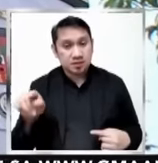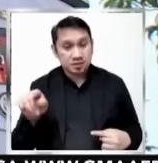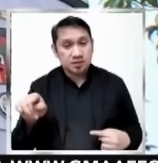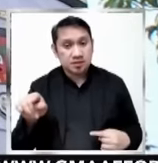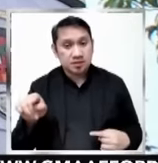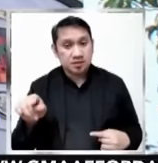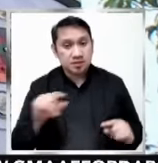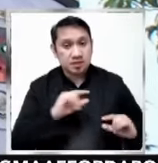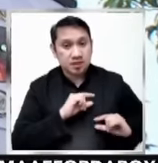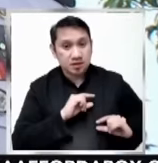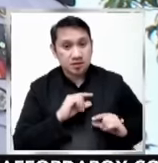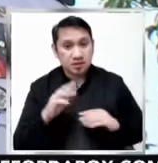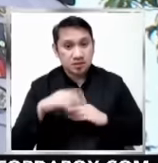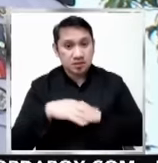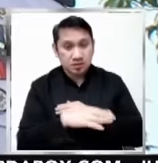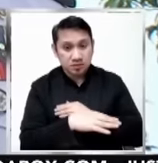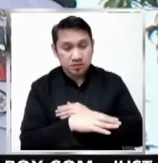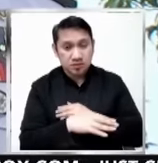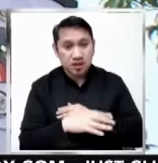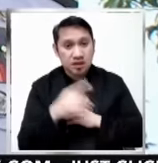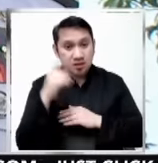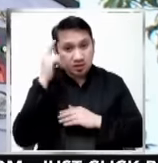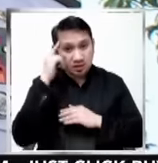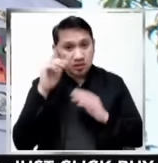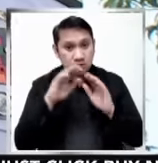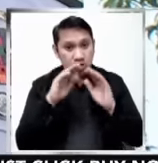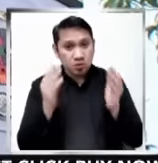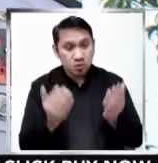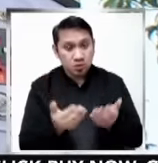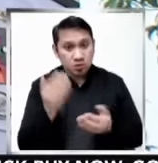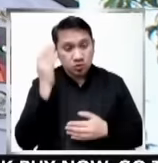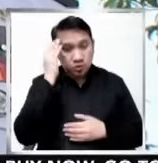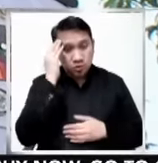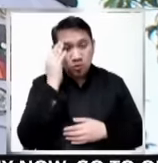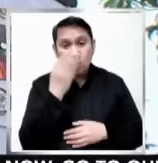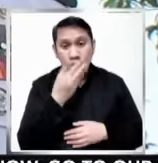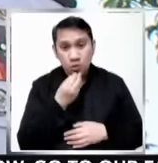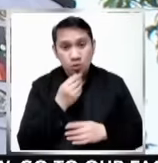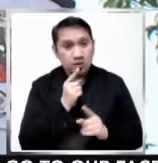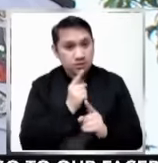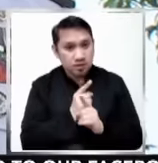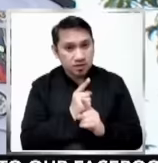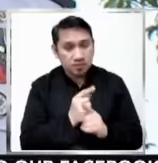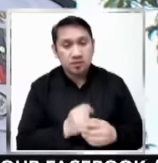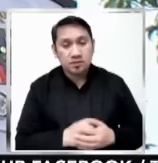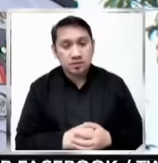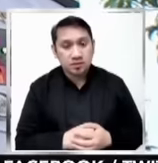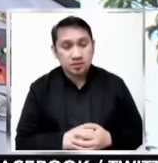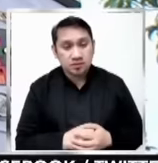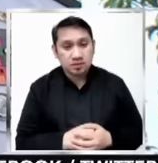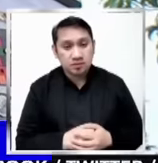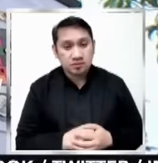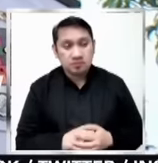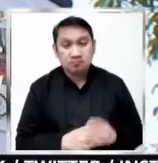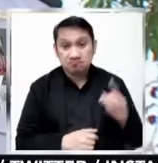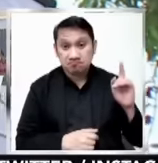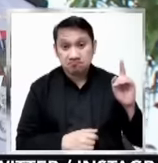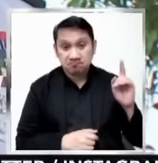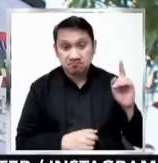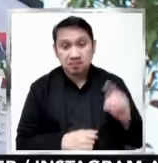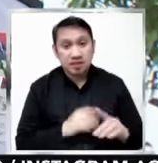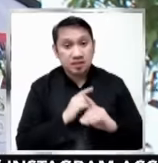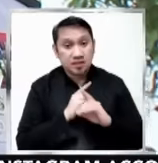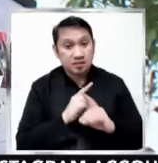the world knows who is in the right here. Ito ang binigyang diin ni Defense